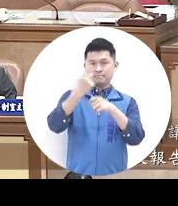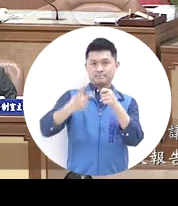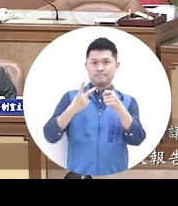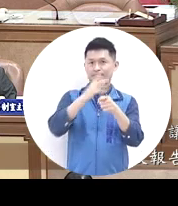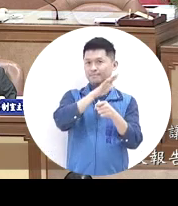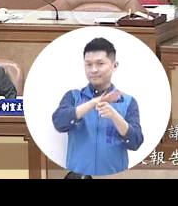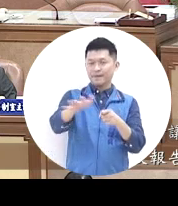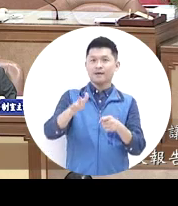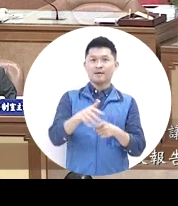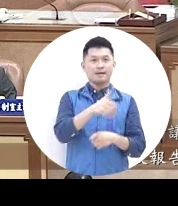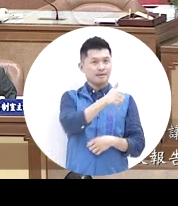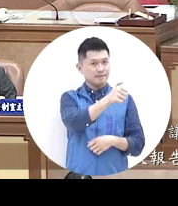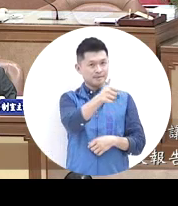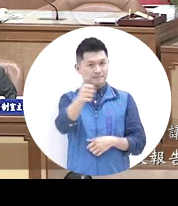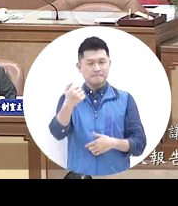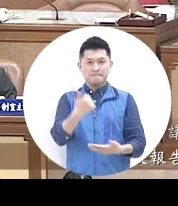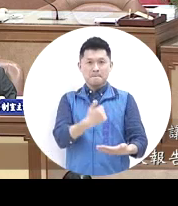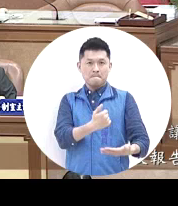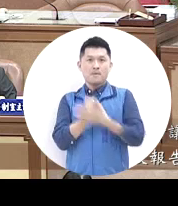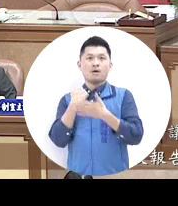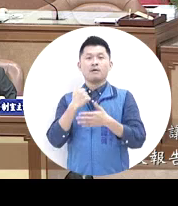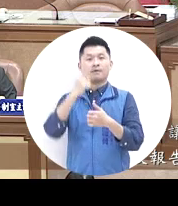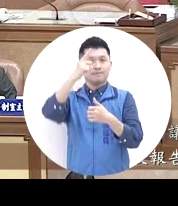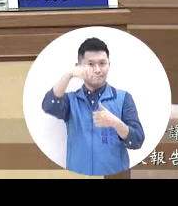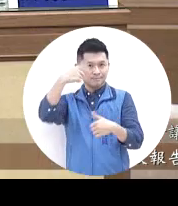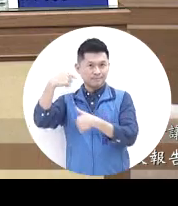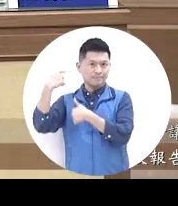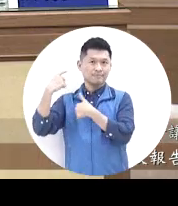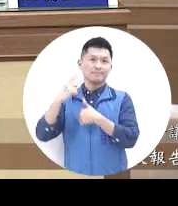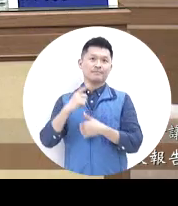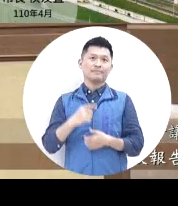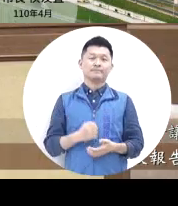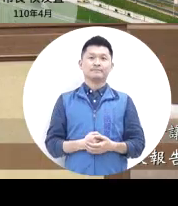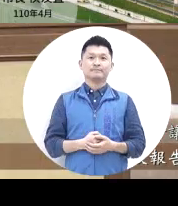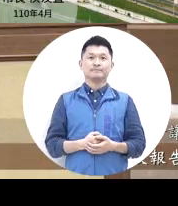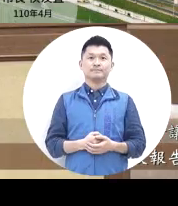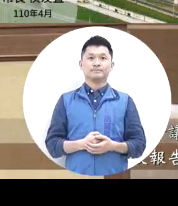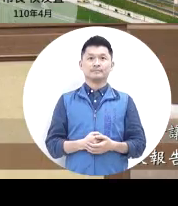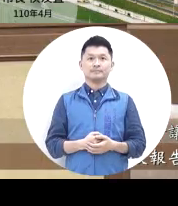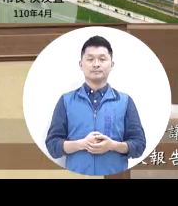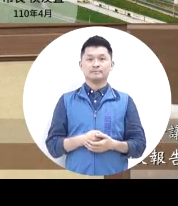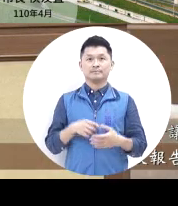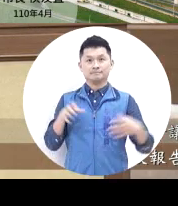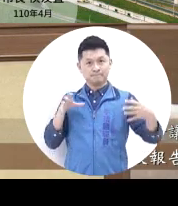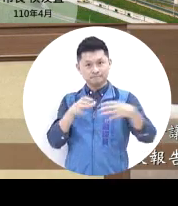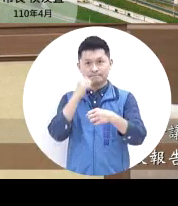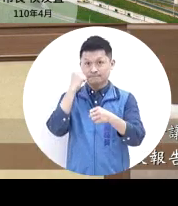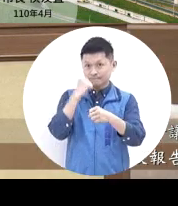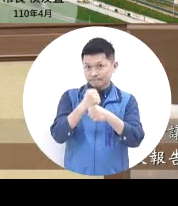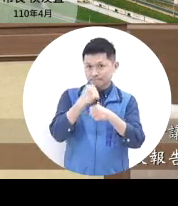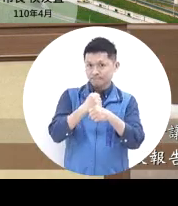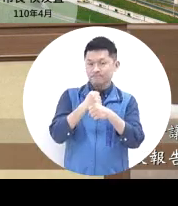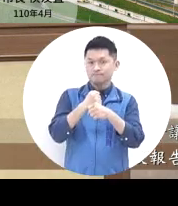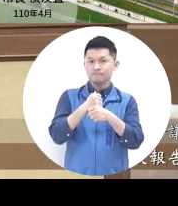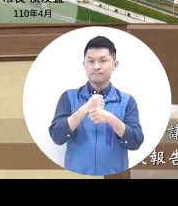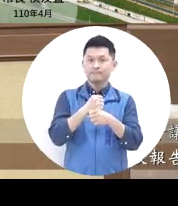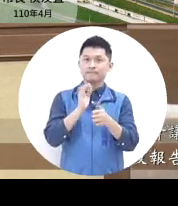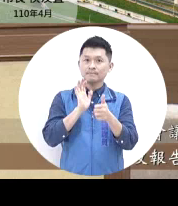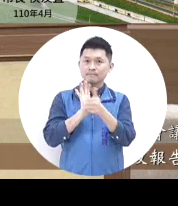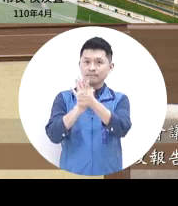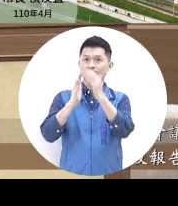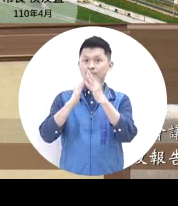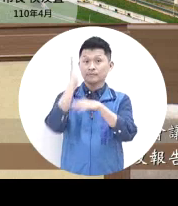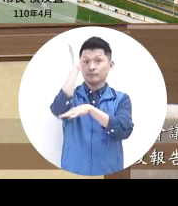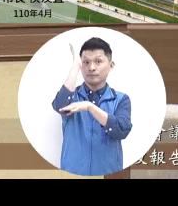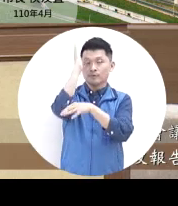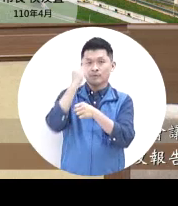各位议员满满的支持跟指导，我们一定在府会的合作底下，让市政府能够更加的顺利。